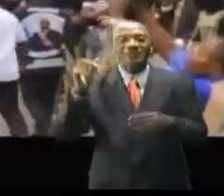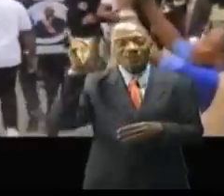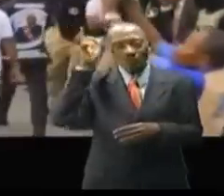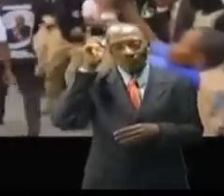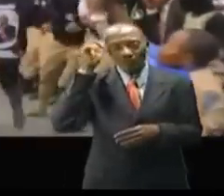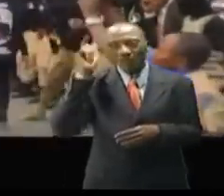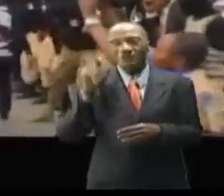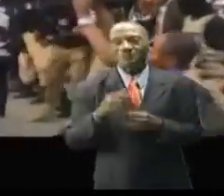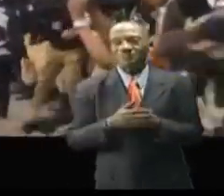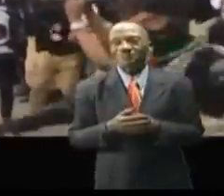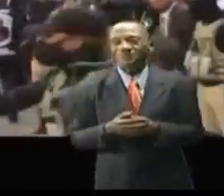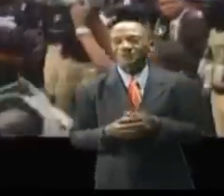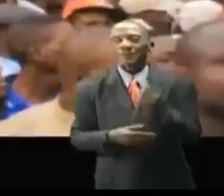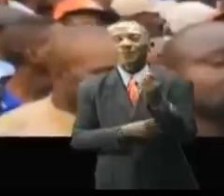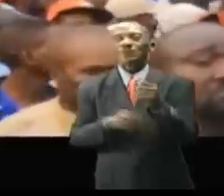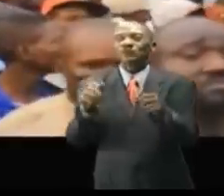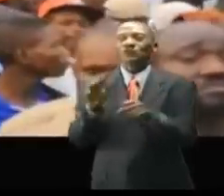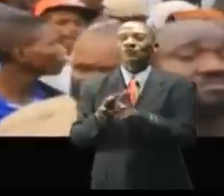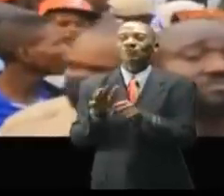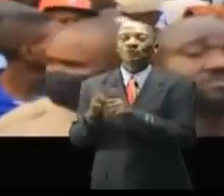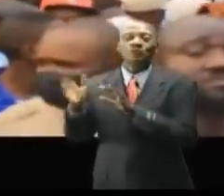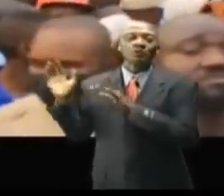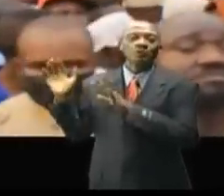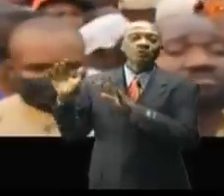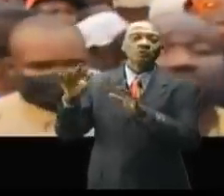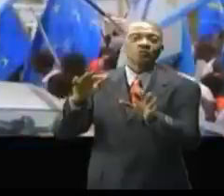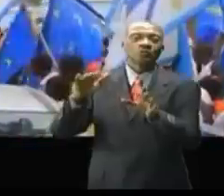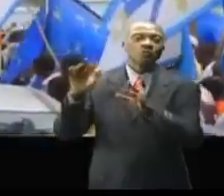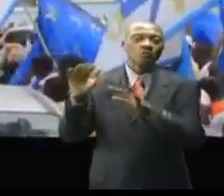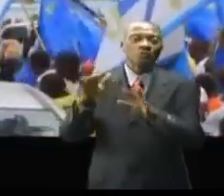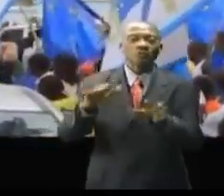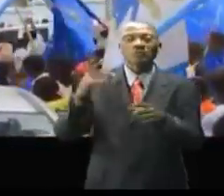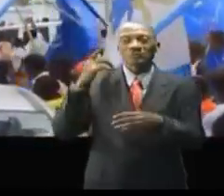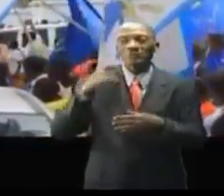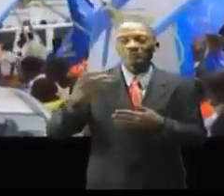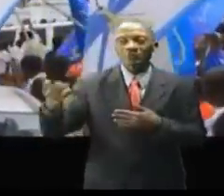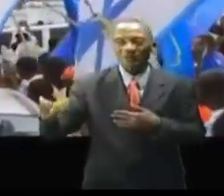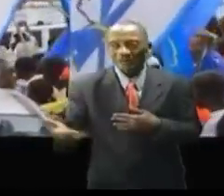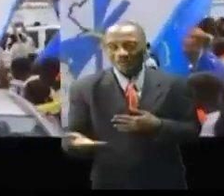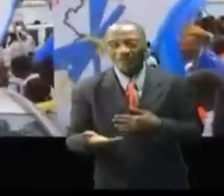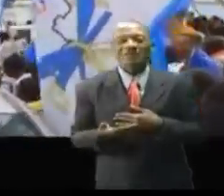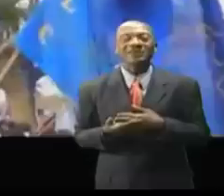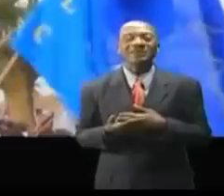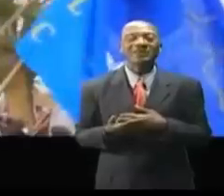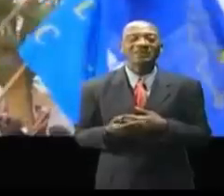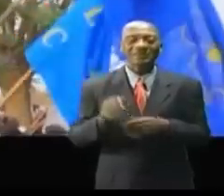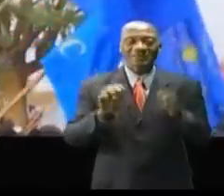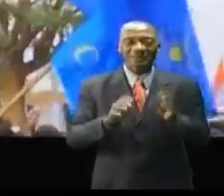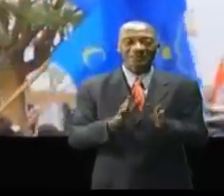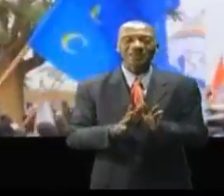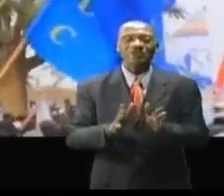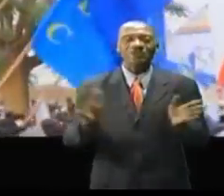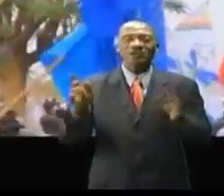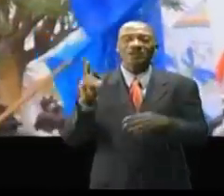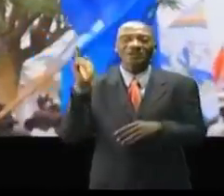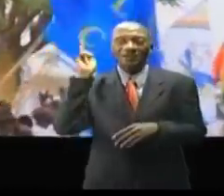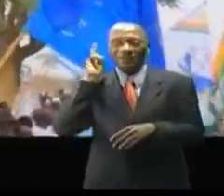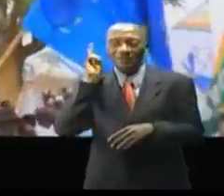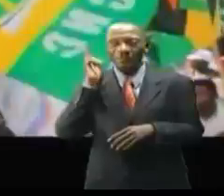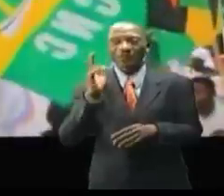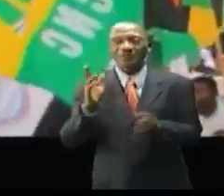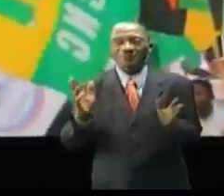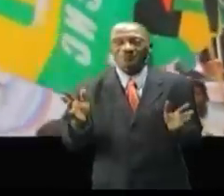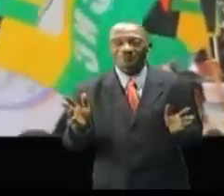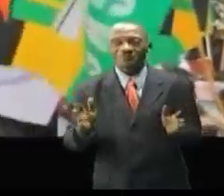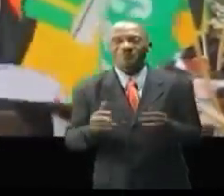de l'ONU était envahi par les militants des partis de l'Union sacrée venus nombreux pour manifester leur soutien indéfectible au